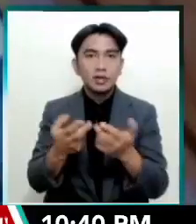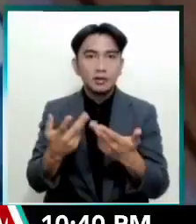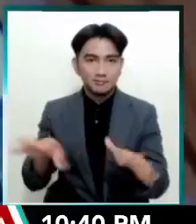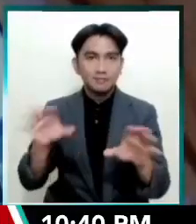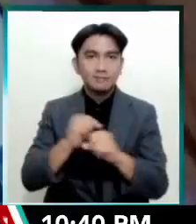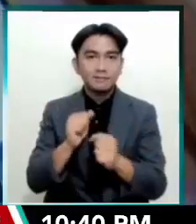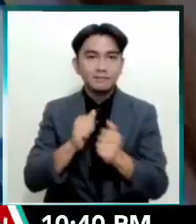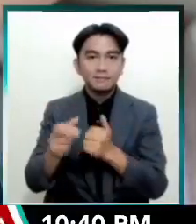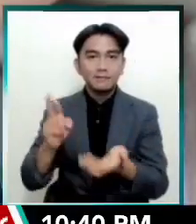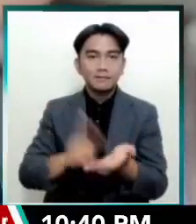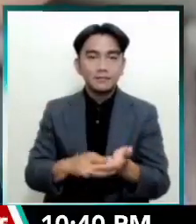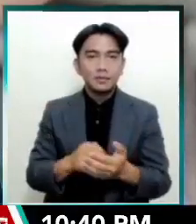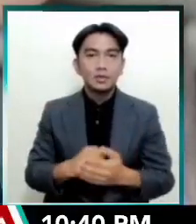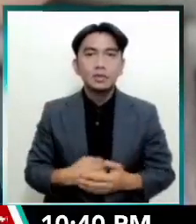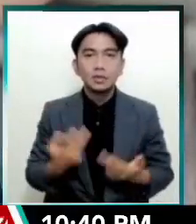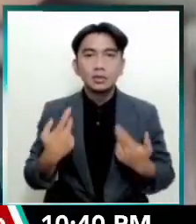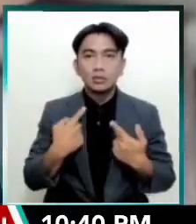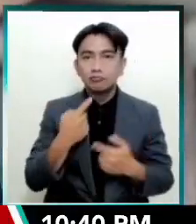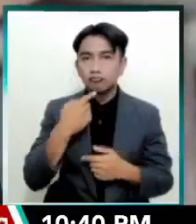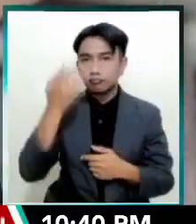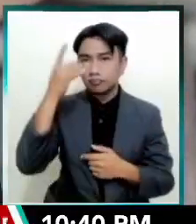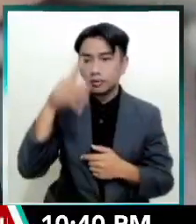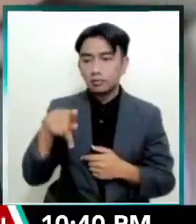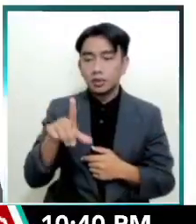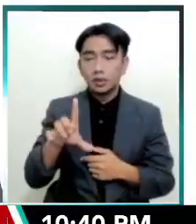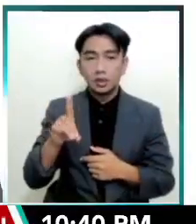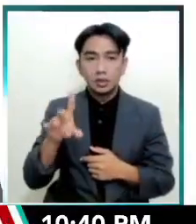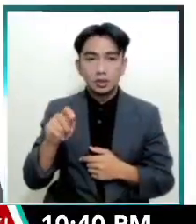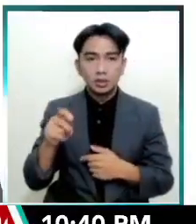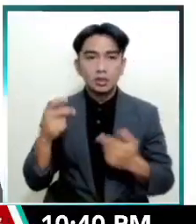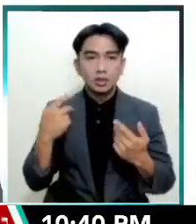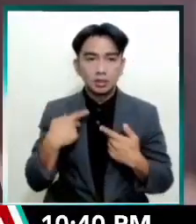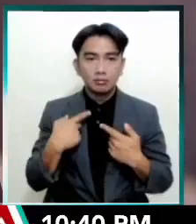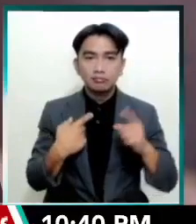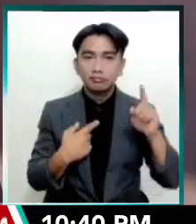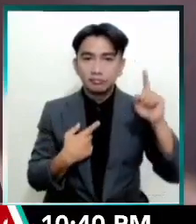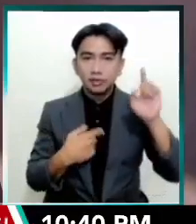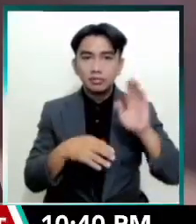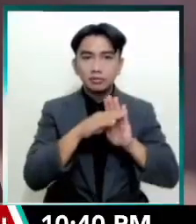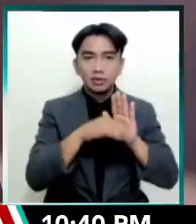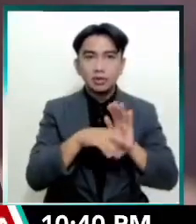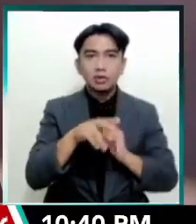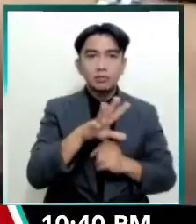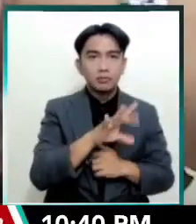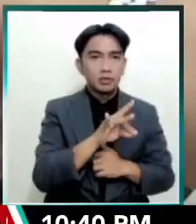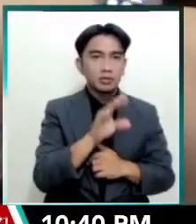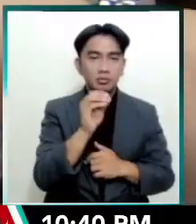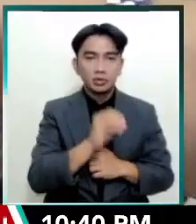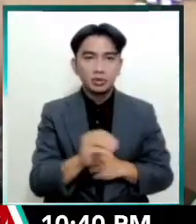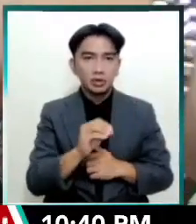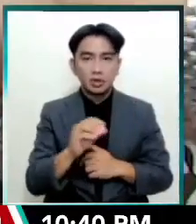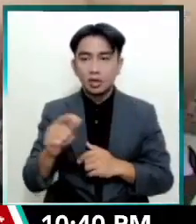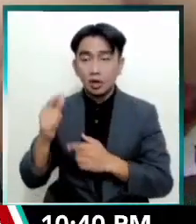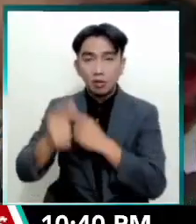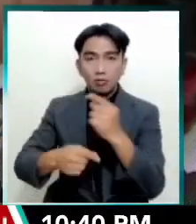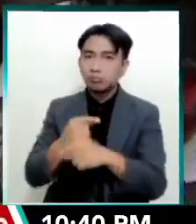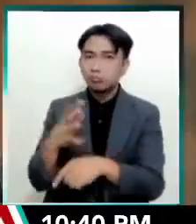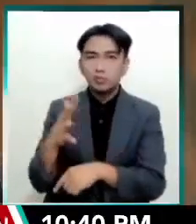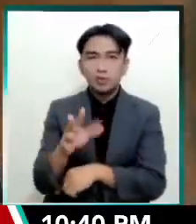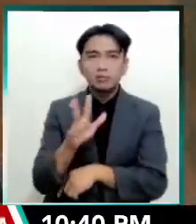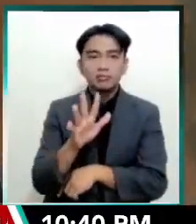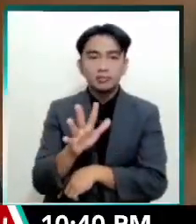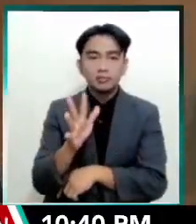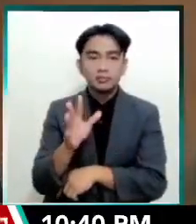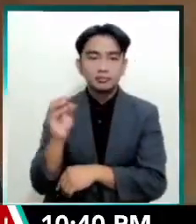PLDT, halos 56% ang nakaregister hanggang kahapon. Sa Globe, wala pang 50%. Di naman daw sila nakukulang